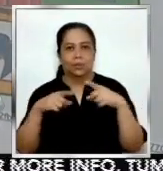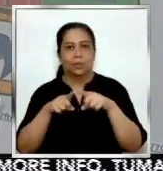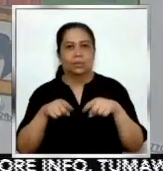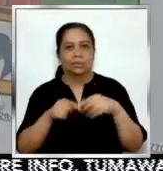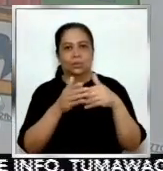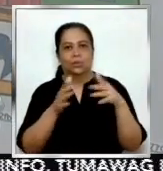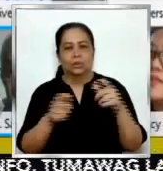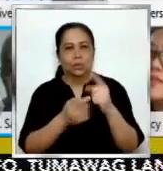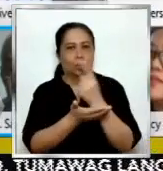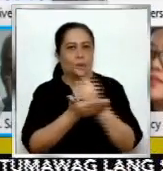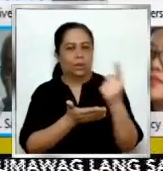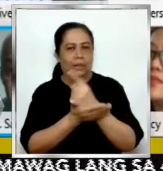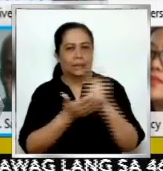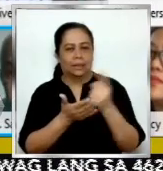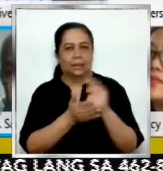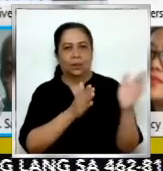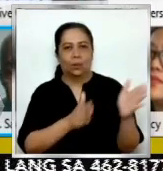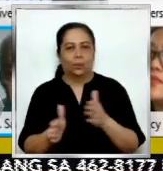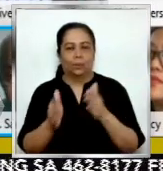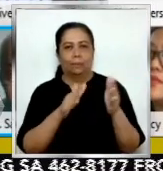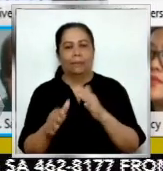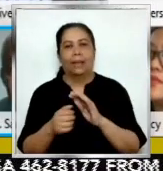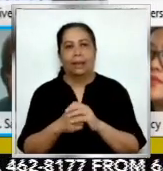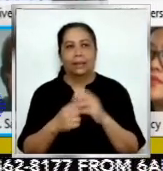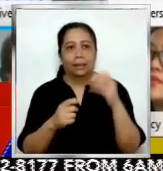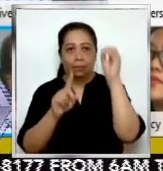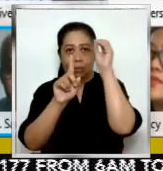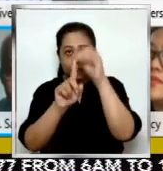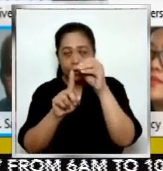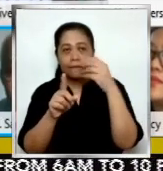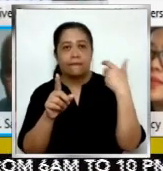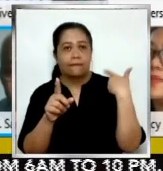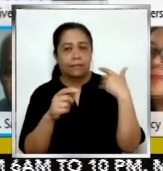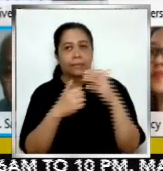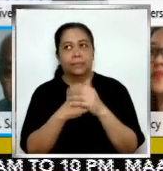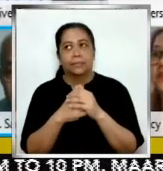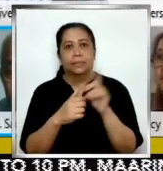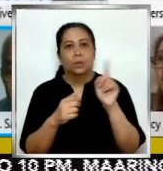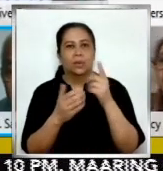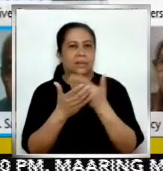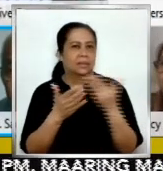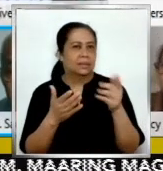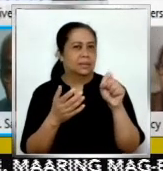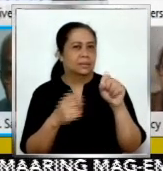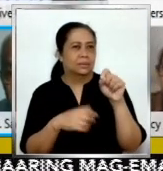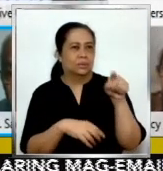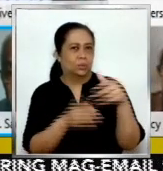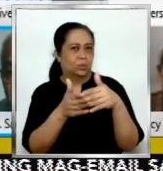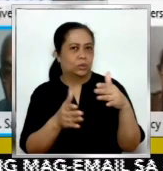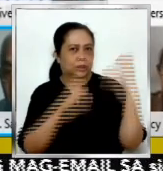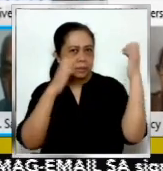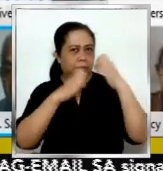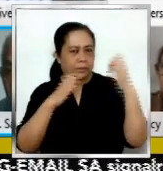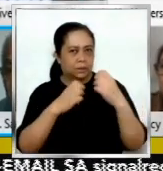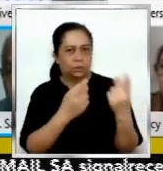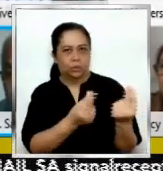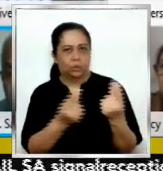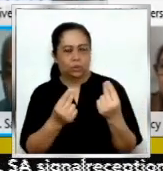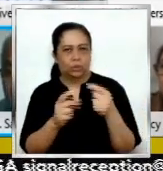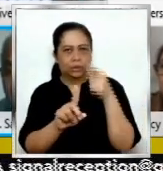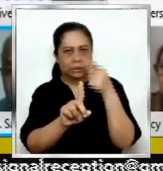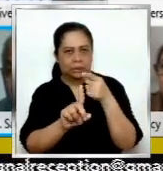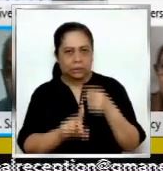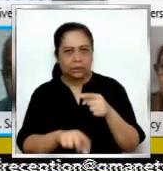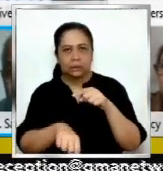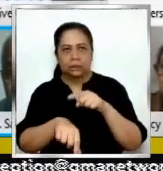weekly learning plan. Nandun po yung objectives, the things that the child is expected to be doing at a particular time of the